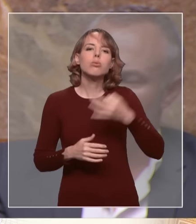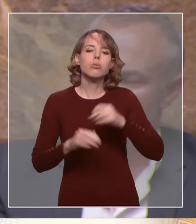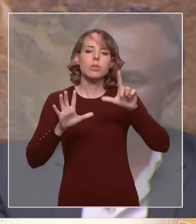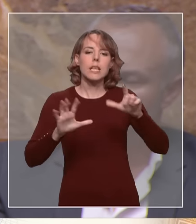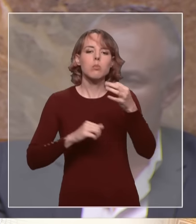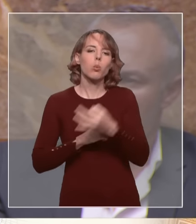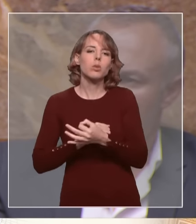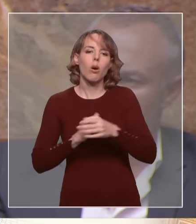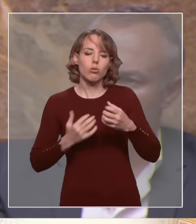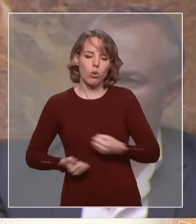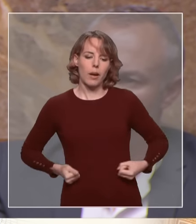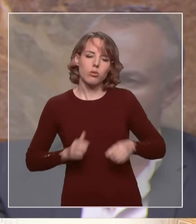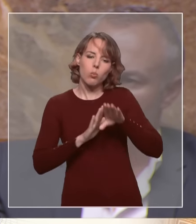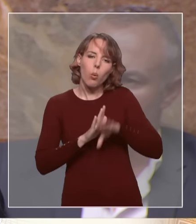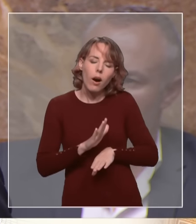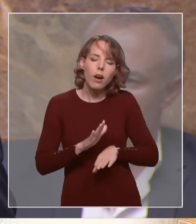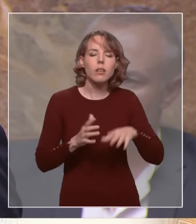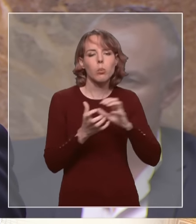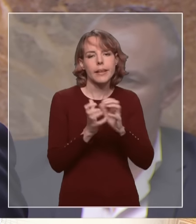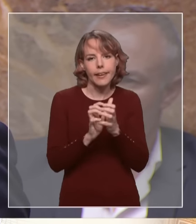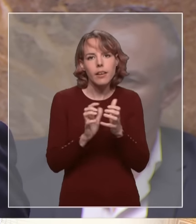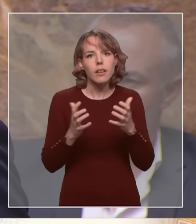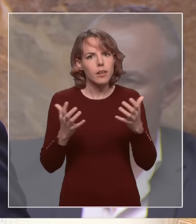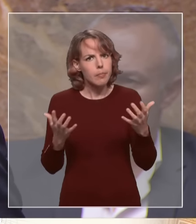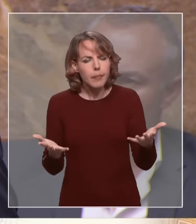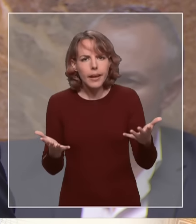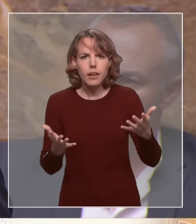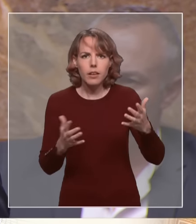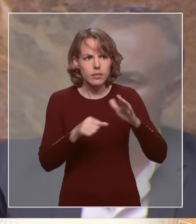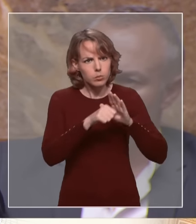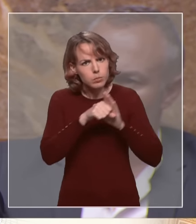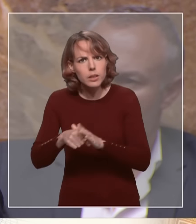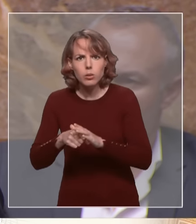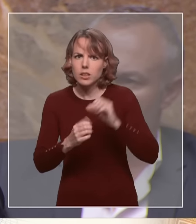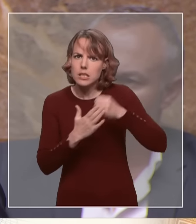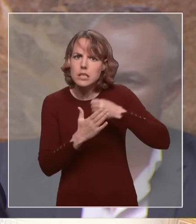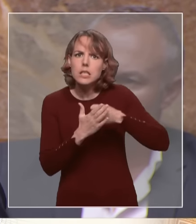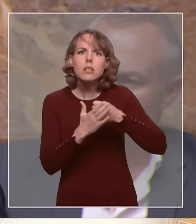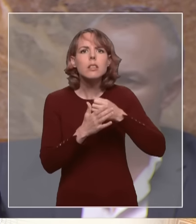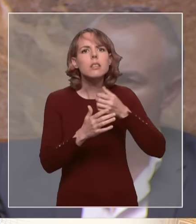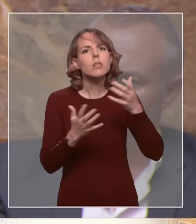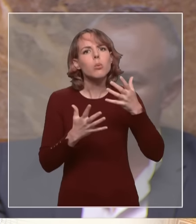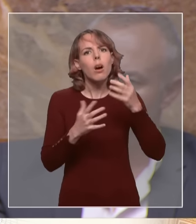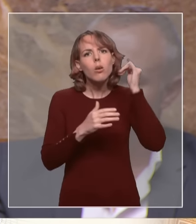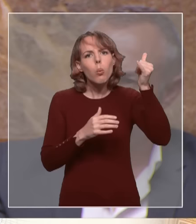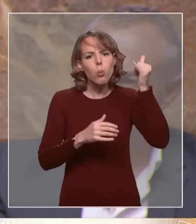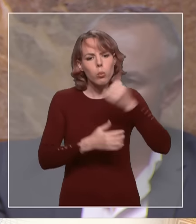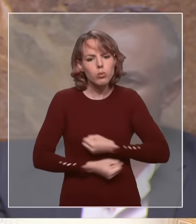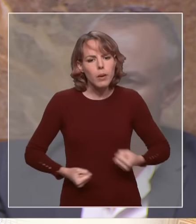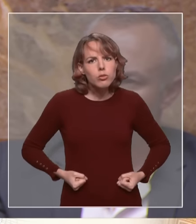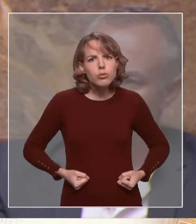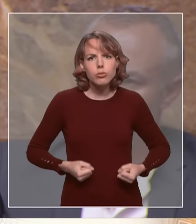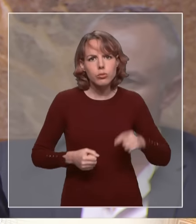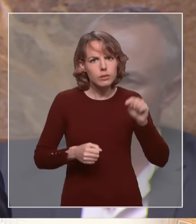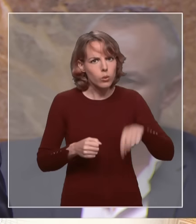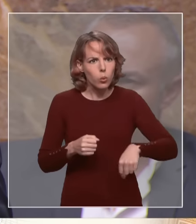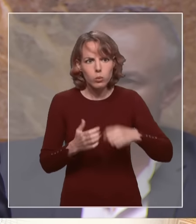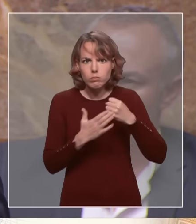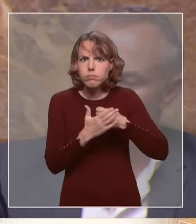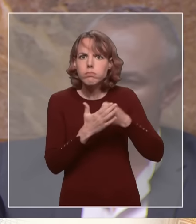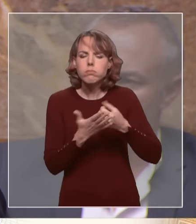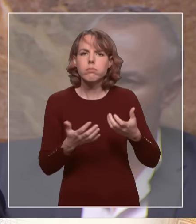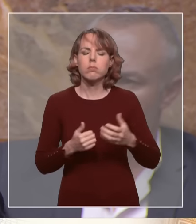lutter contre le chômage de masse et le chômage de longue durée me paraît prioritaire. Ma question est également simple. Est-ce que vous entendez modifier les